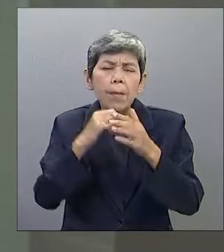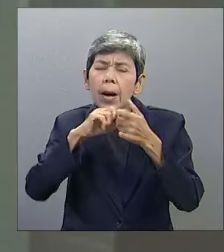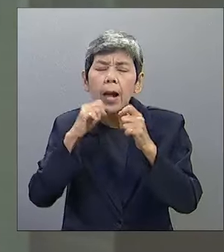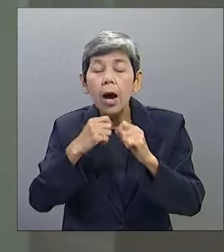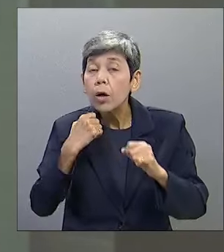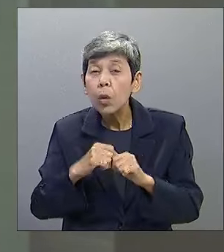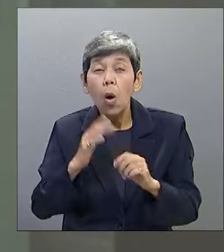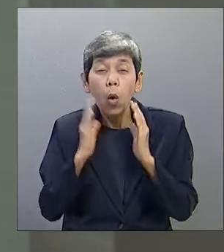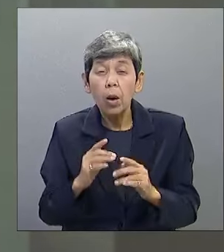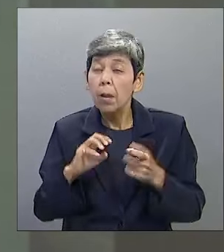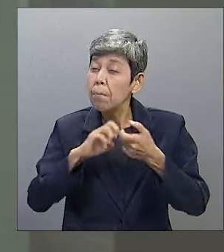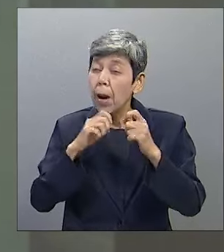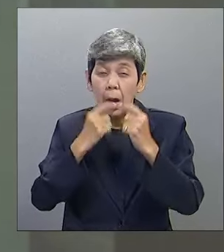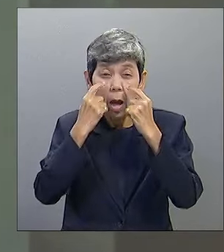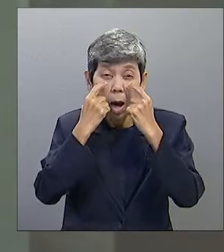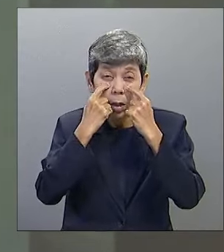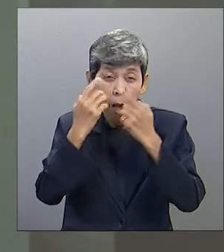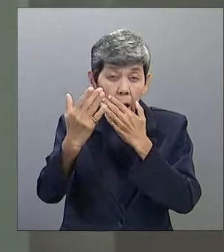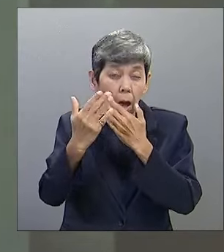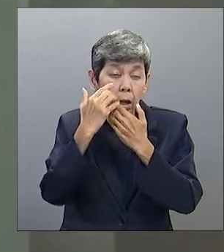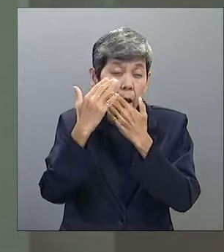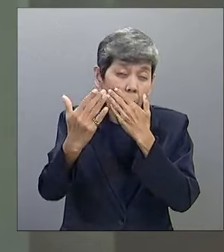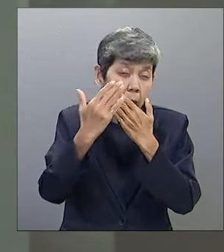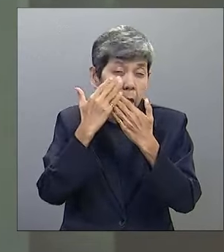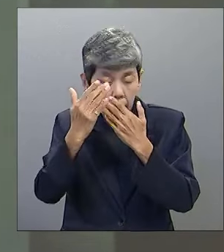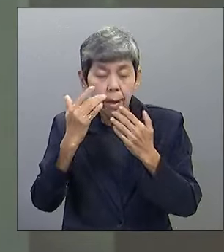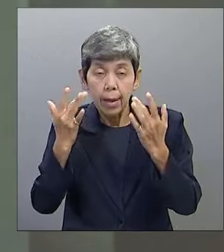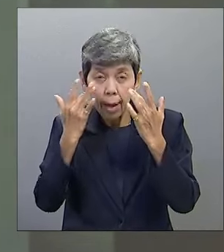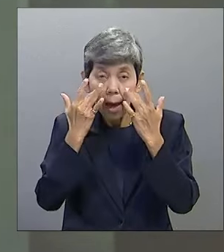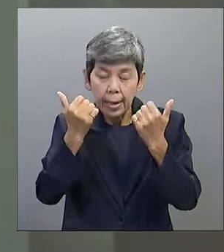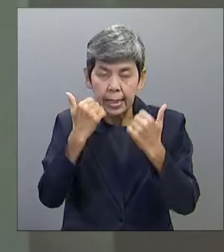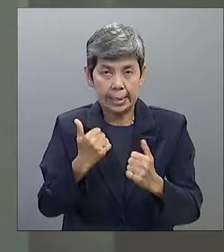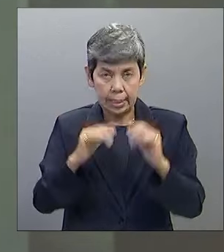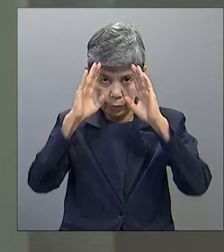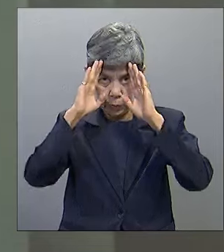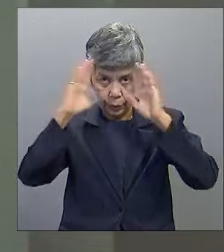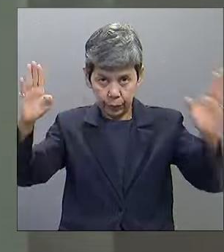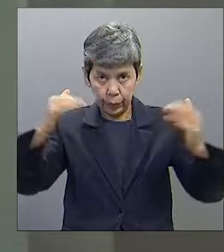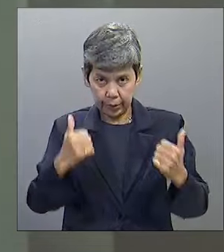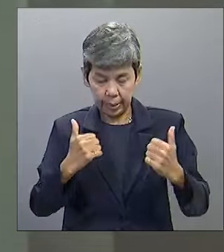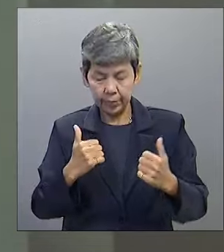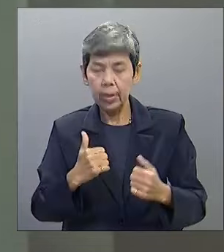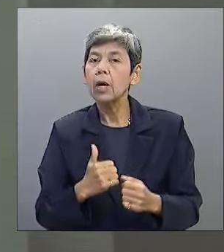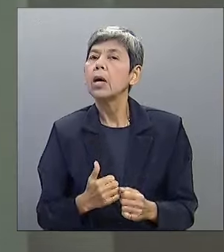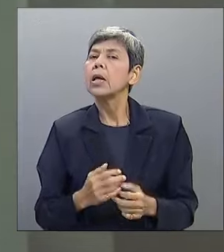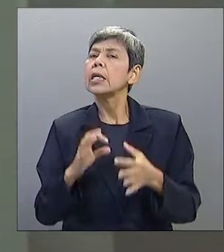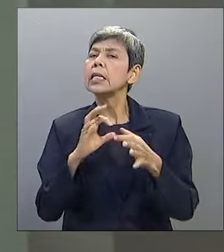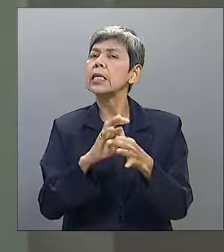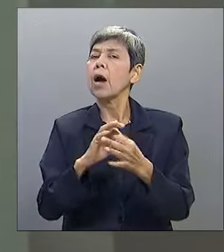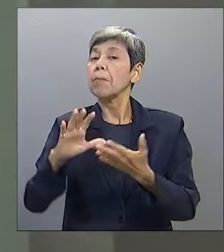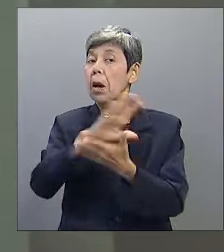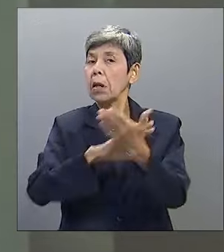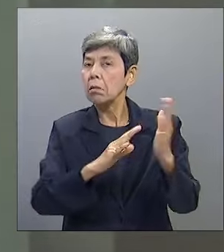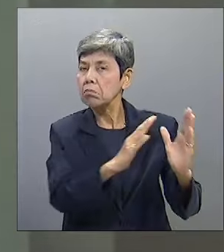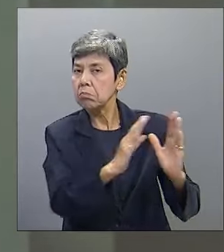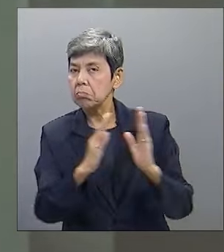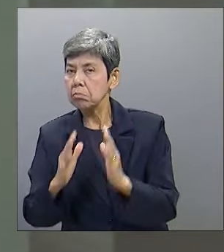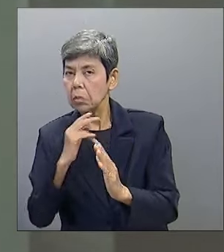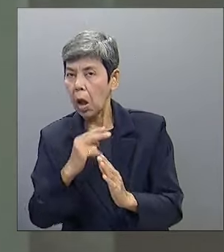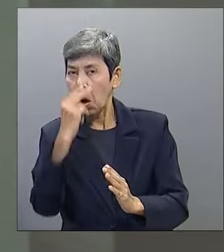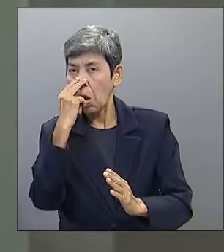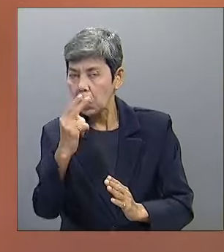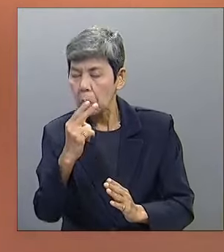คะสำหรับผู้ที่มีปัญหาในเรื่องของสายตานั่นเองค่ะแต่วันนี้รู้ทันกันได้เราหยิบประเด็นจากต่างประเทศมาคุณผู้ชม